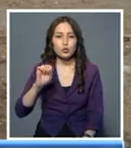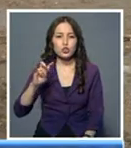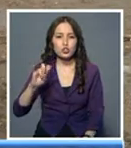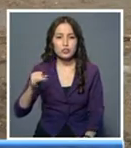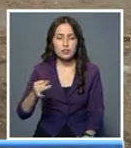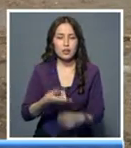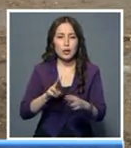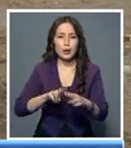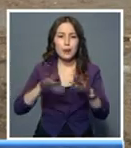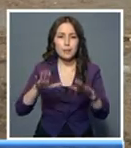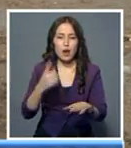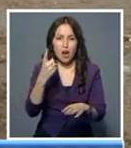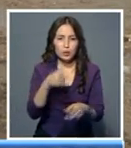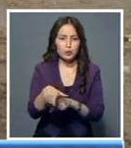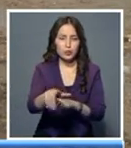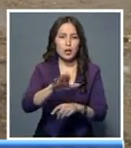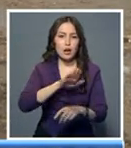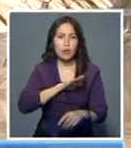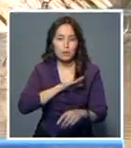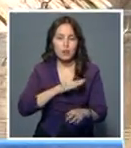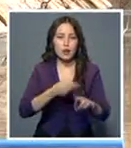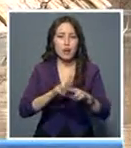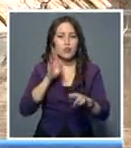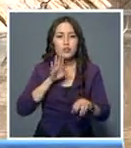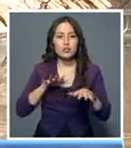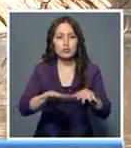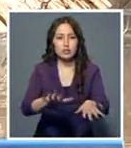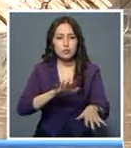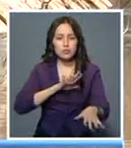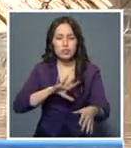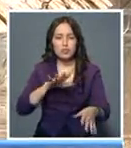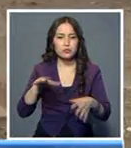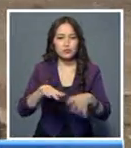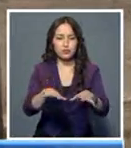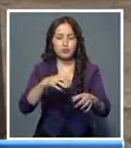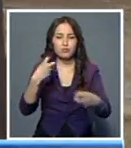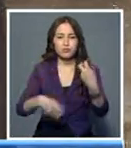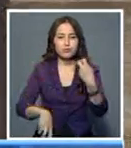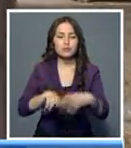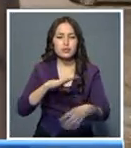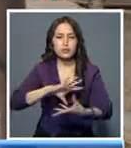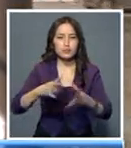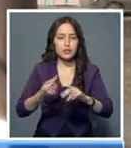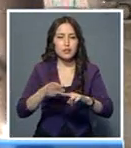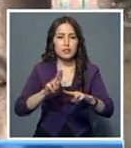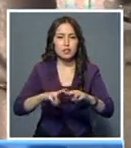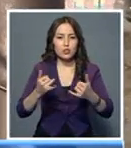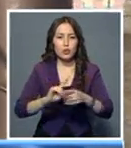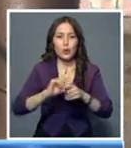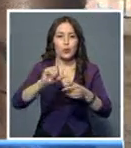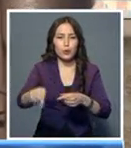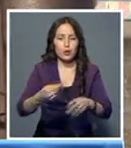көшесіне апаратын жалғыз жол болатын. Су тасқыны кезінде оны сең бұзып кеткен. Енді қазір мына қызыл шүберек байланған тұстан әрі